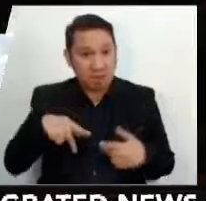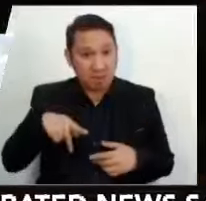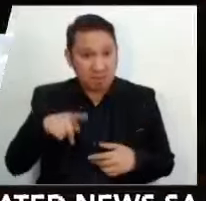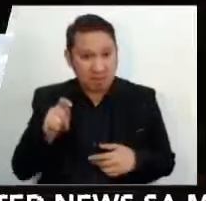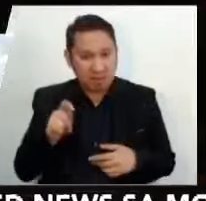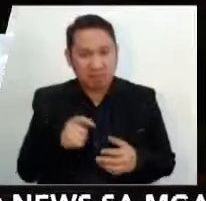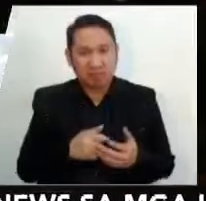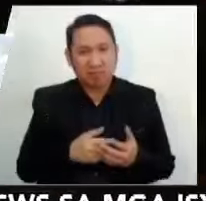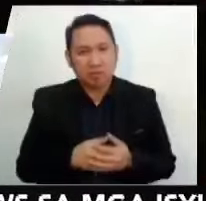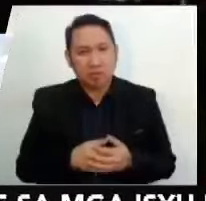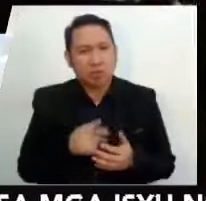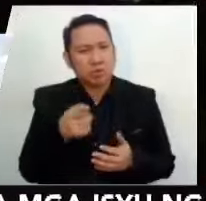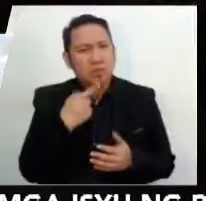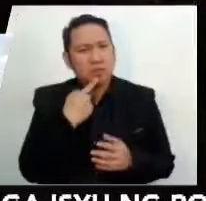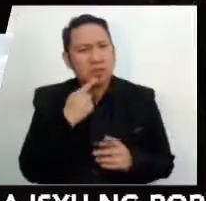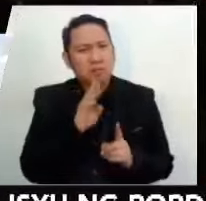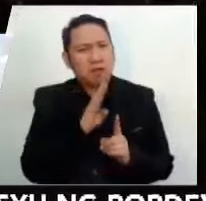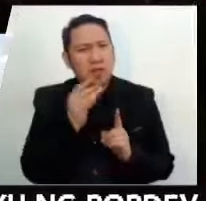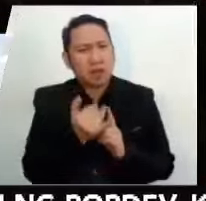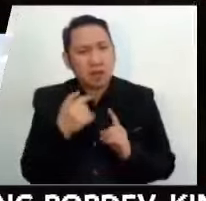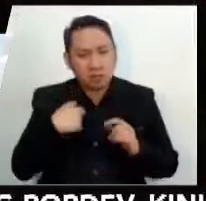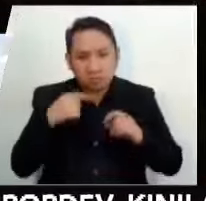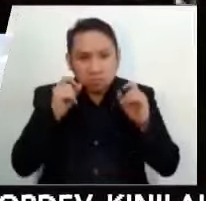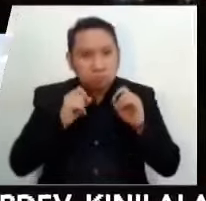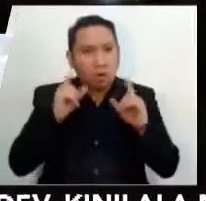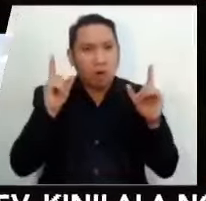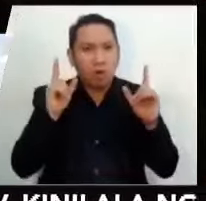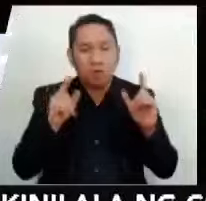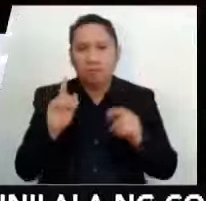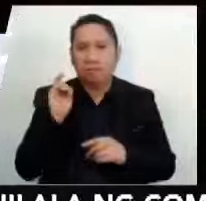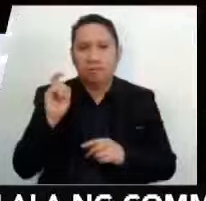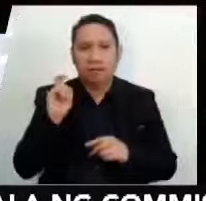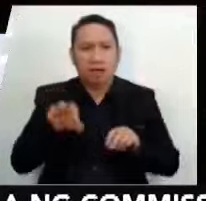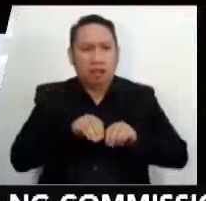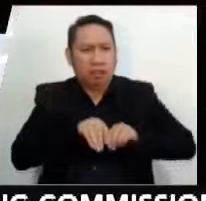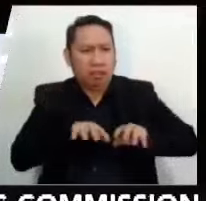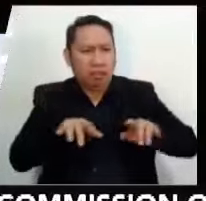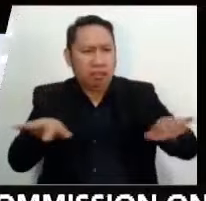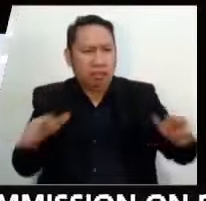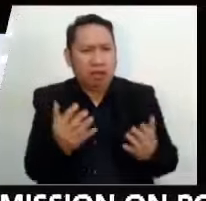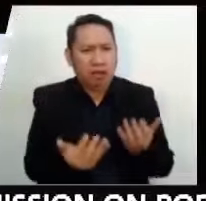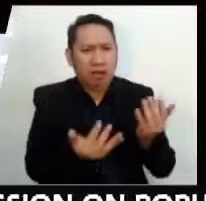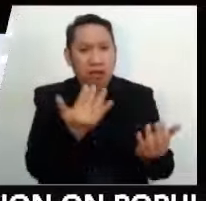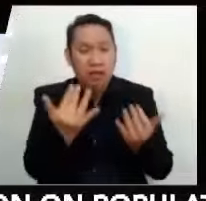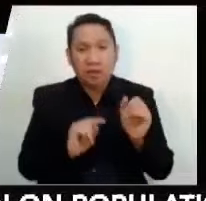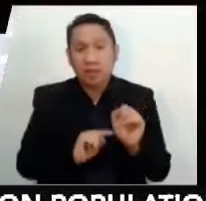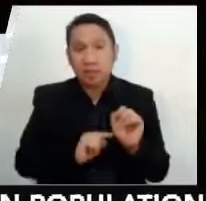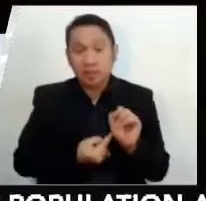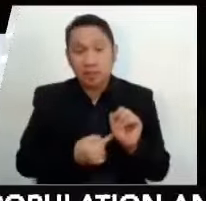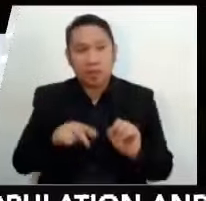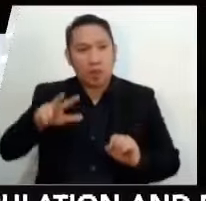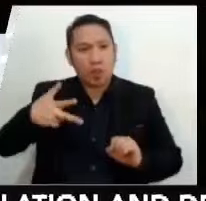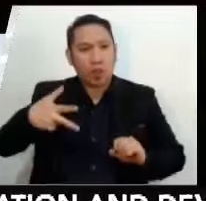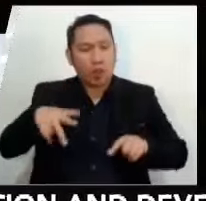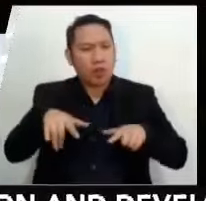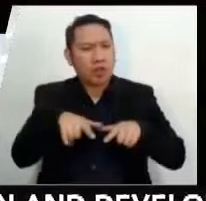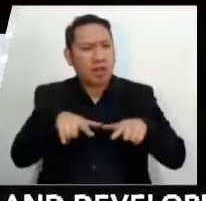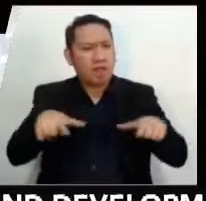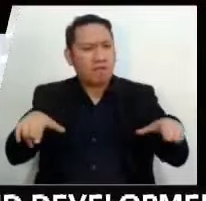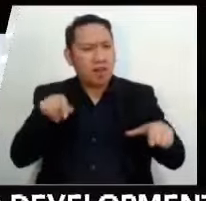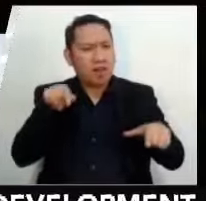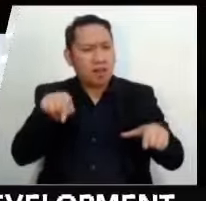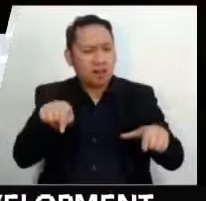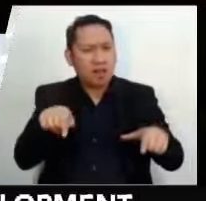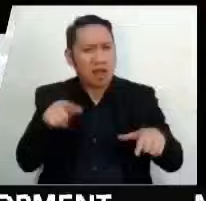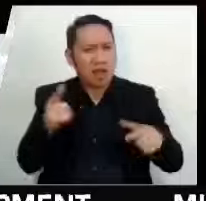Barangay nagulat sila dahil mabilis na kumalat ang apoy na Nagsimula raw sa ikatlong palapag ng isang paupahang gusali sa playground